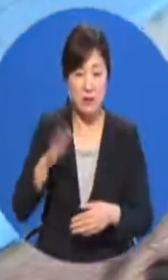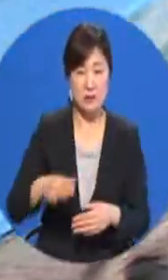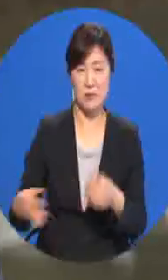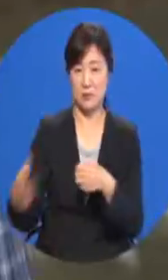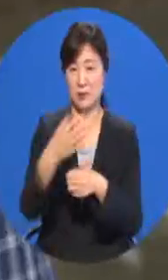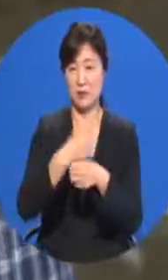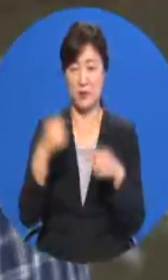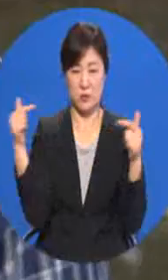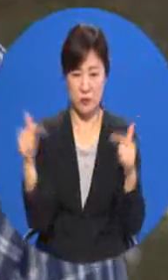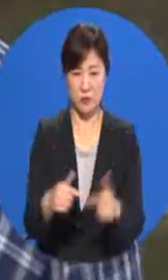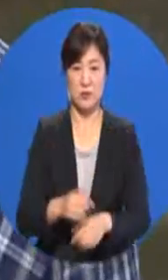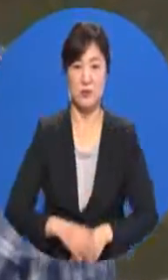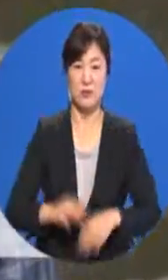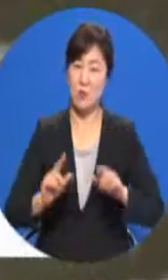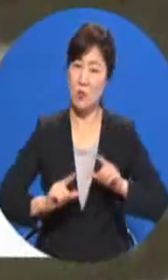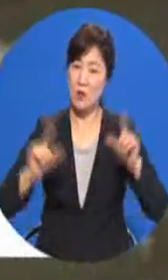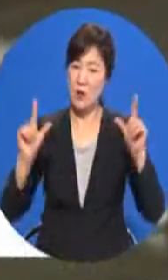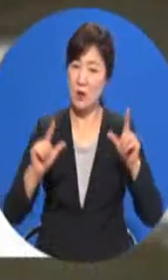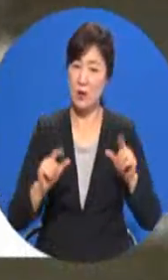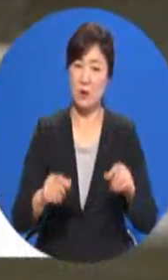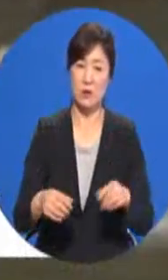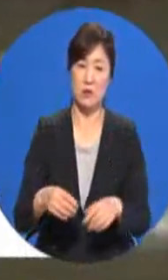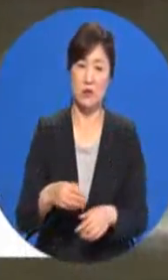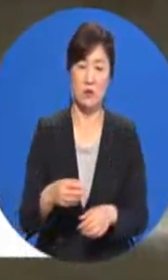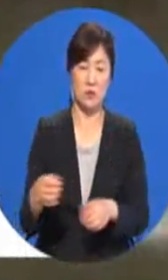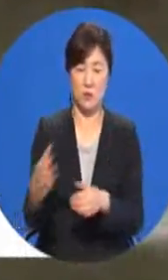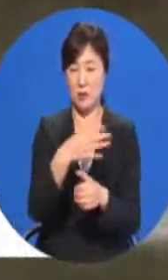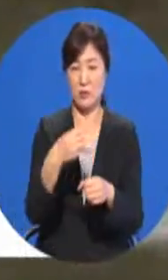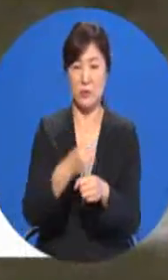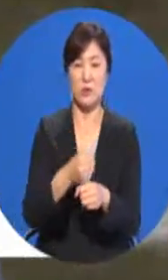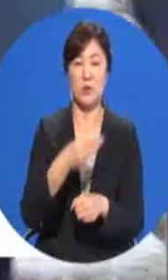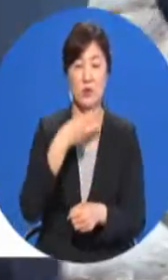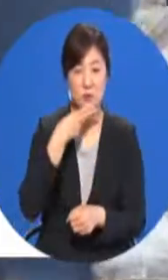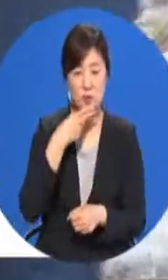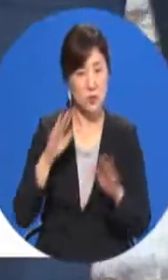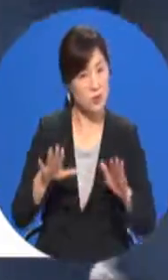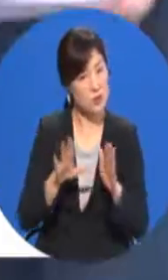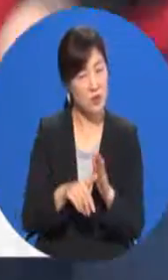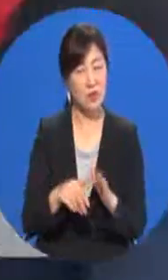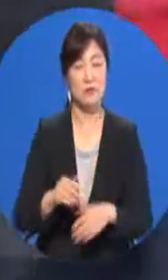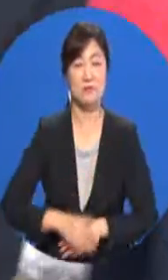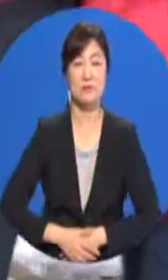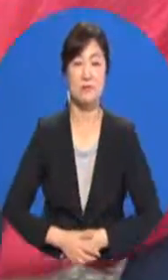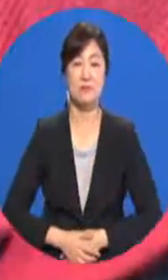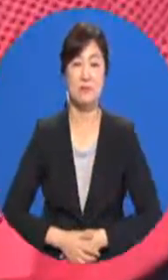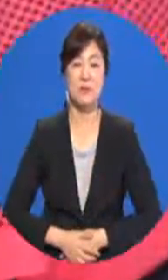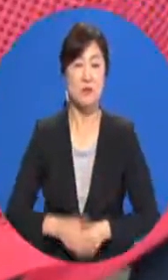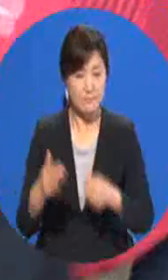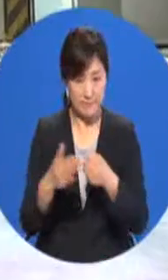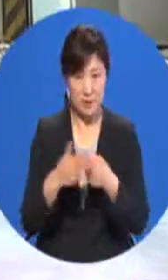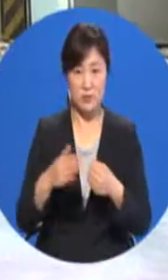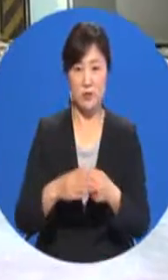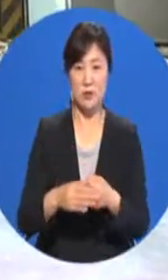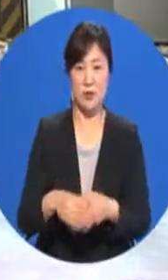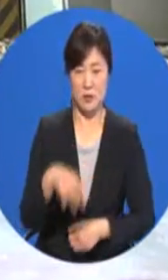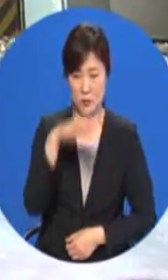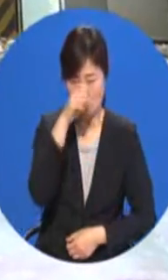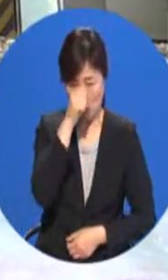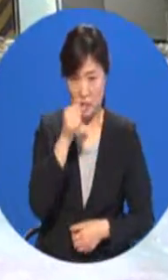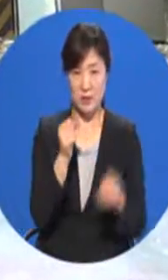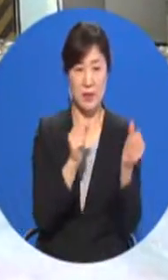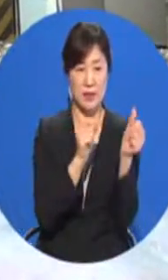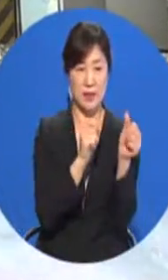줄었습니다. 금년에는 유달리 고기가 좀 안 잡히네요, 이 시기에. 이 때문에 품질이 가장 좋은